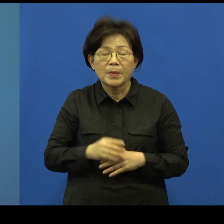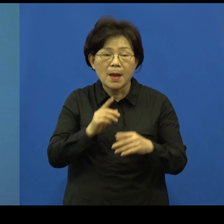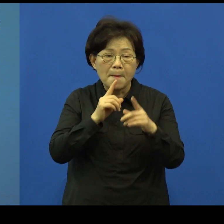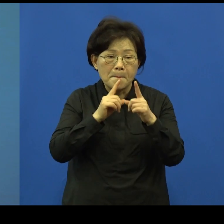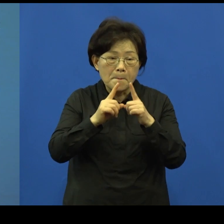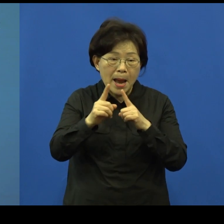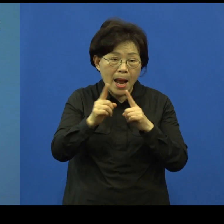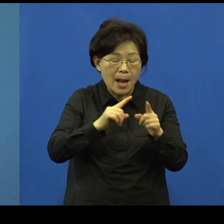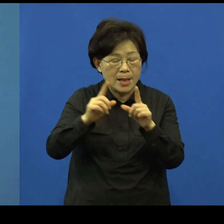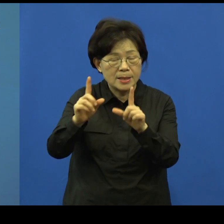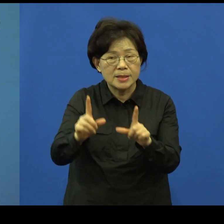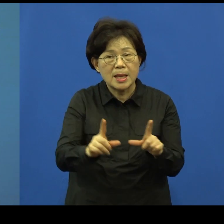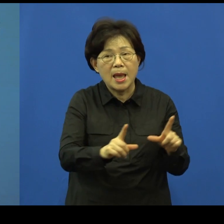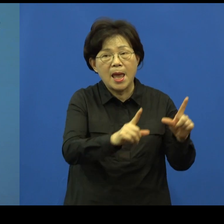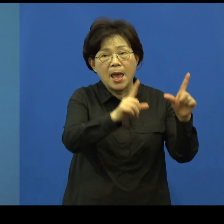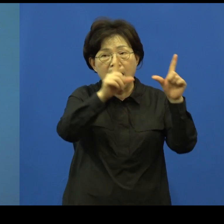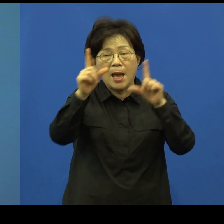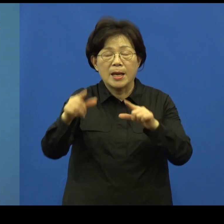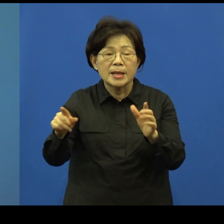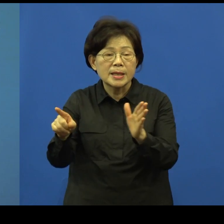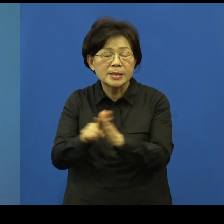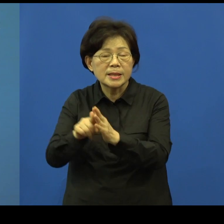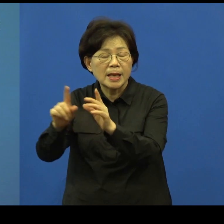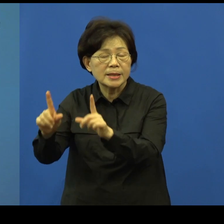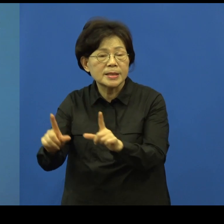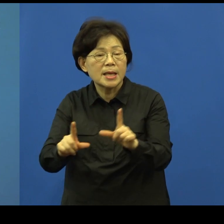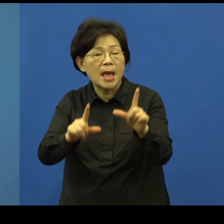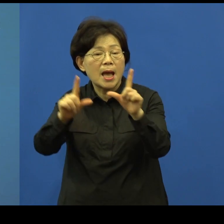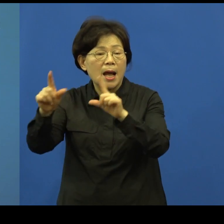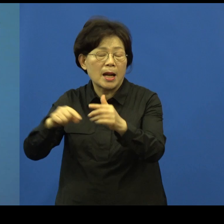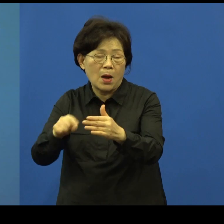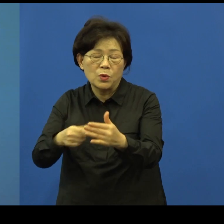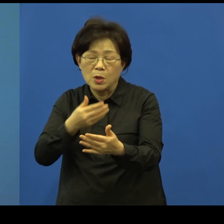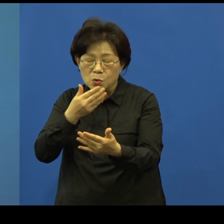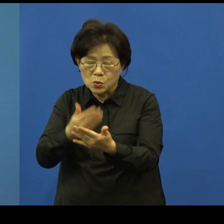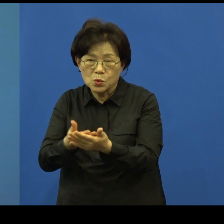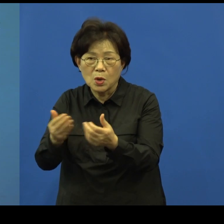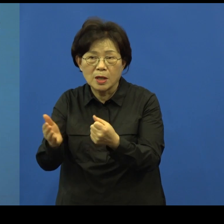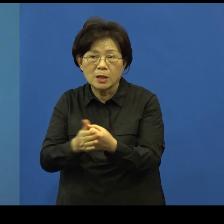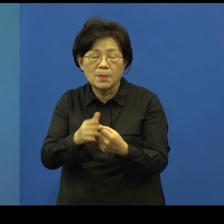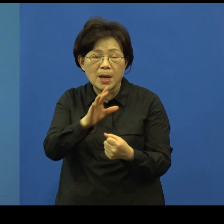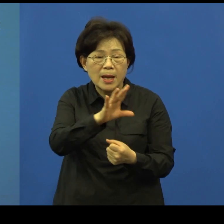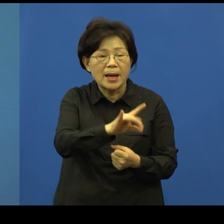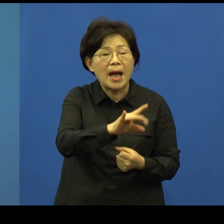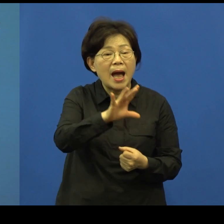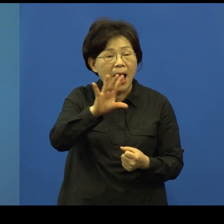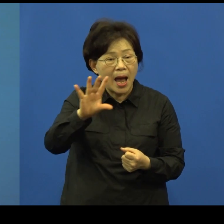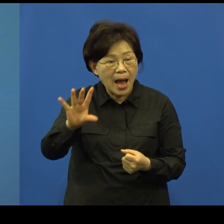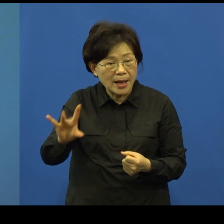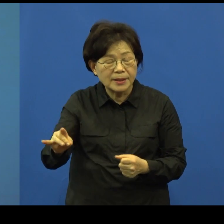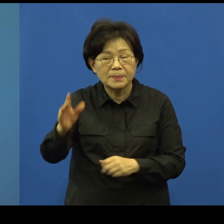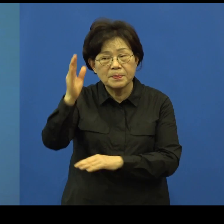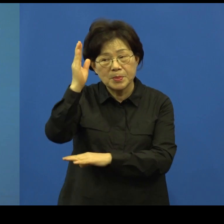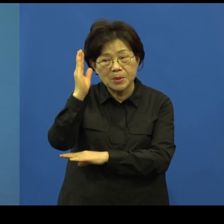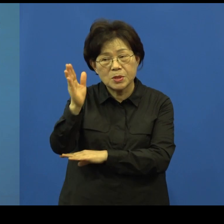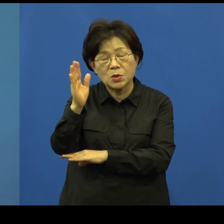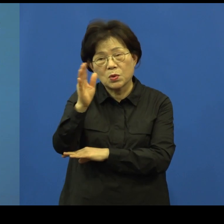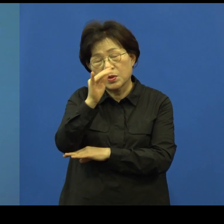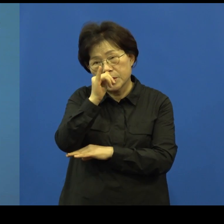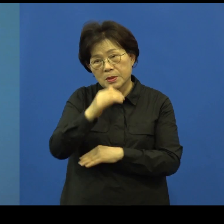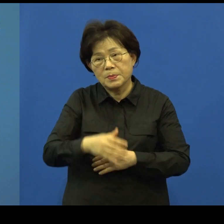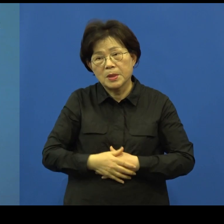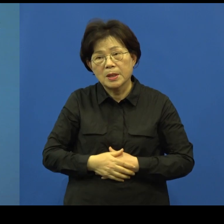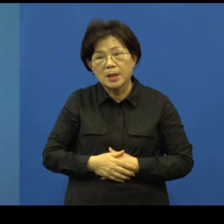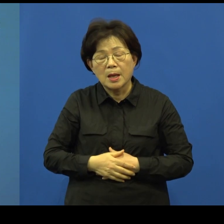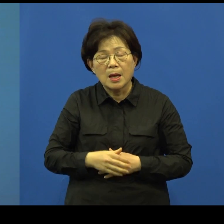언어 생활이 우리 신앙생활에 중요하기 때문에 가끔 이것을 이제 다룰 필요가 있습니다.